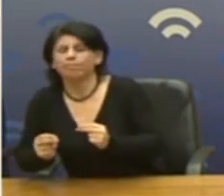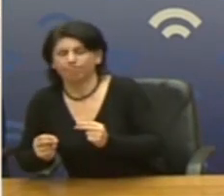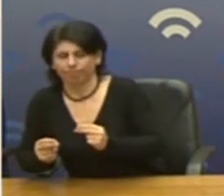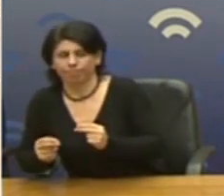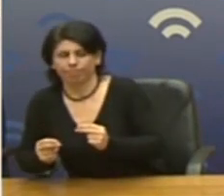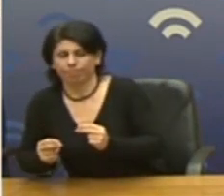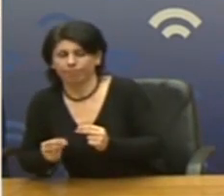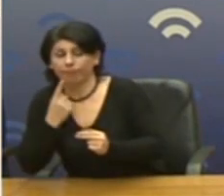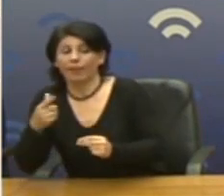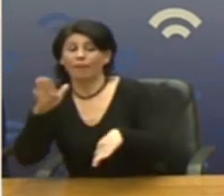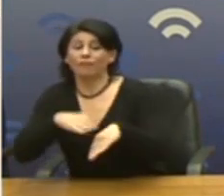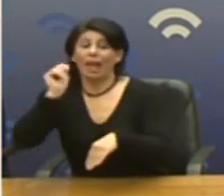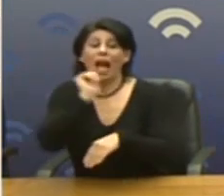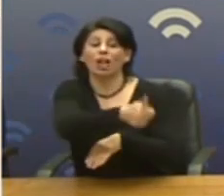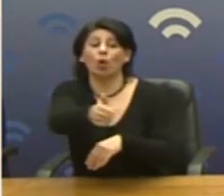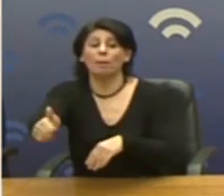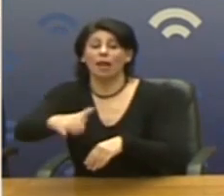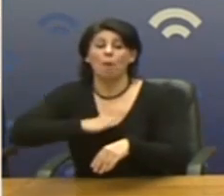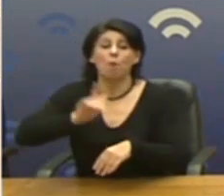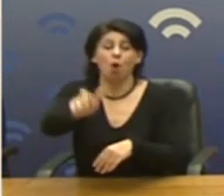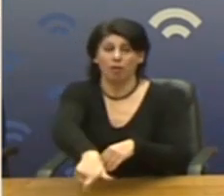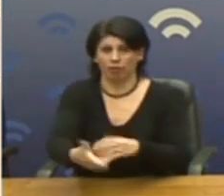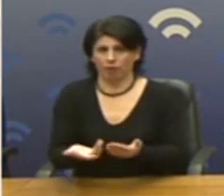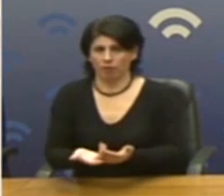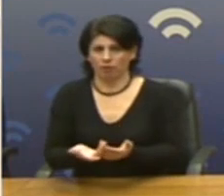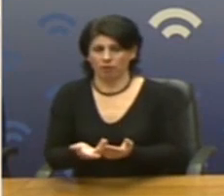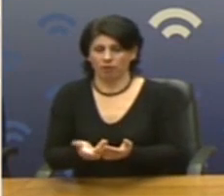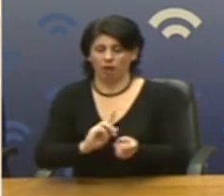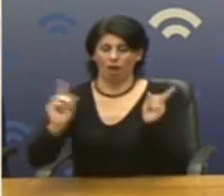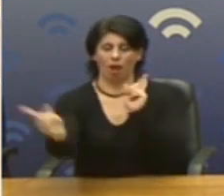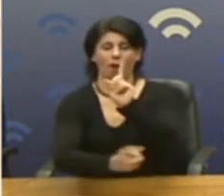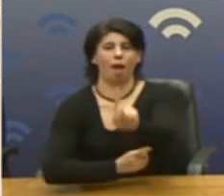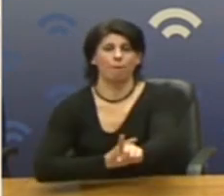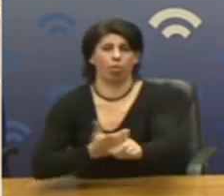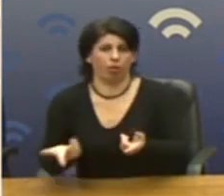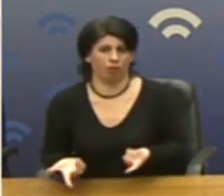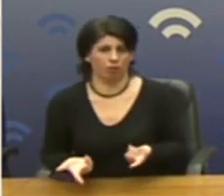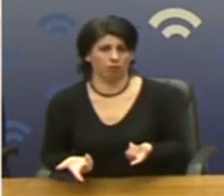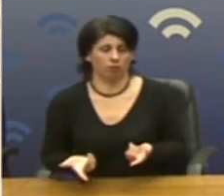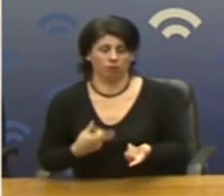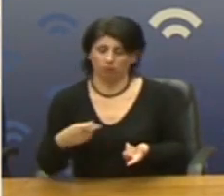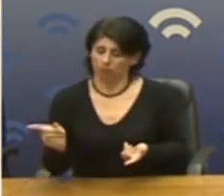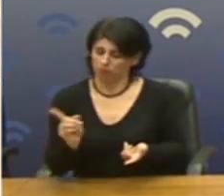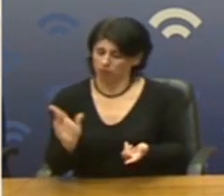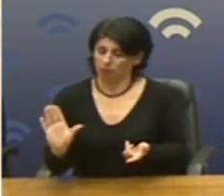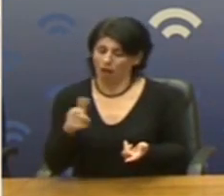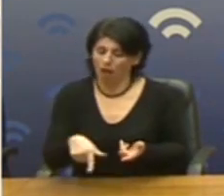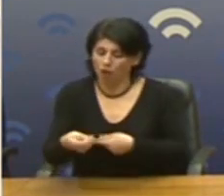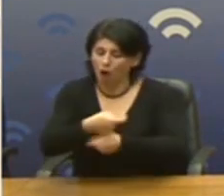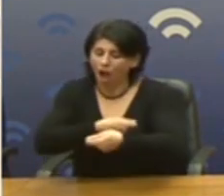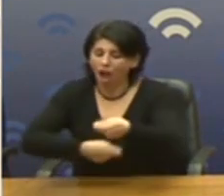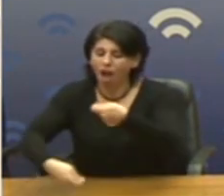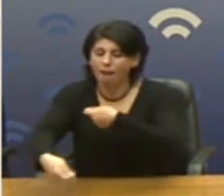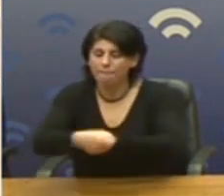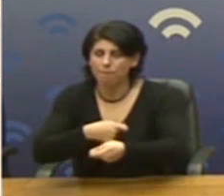Ευρωπαϊκής Ένωσης όλα τα προηγούμενα χρόνια, της υποβάθμισης της εμπορευματοποίησης, την οποία υιοθετήσατε